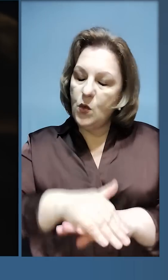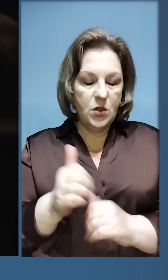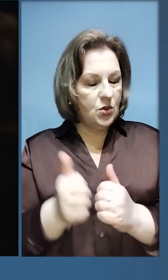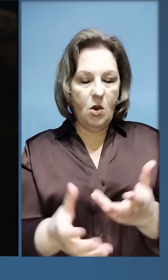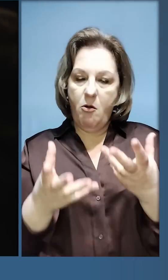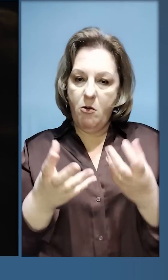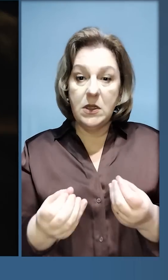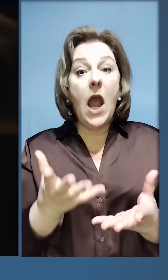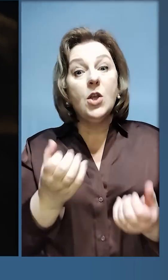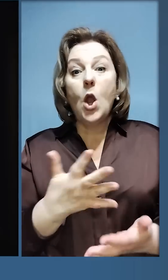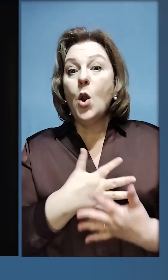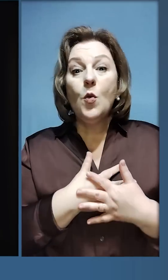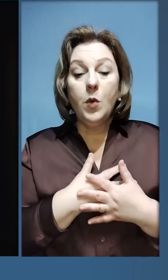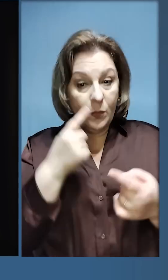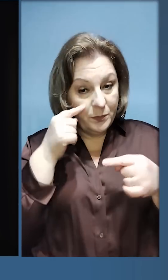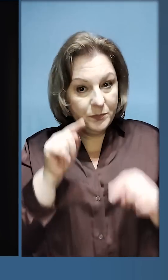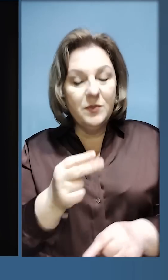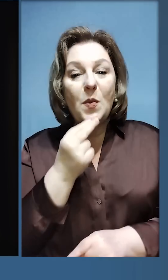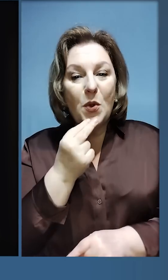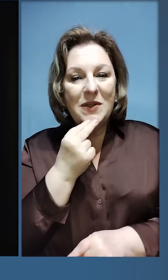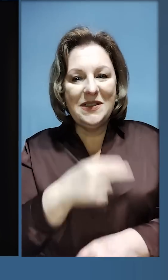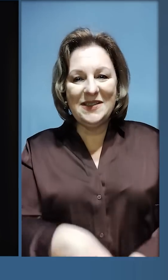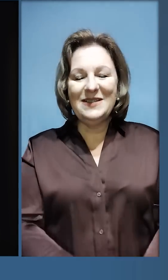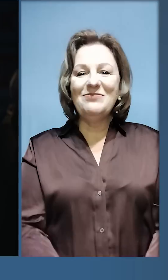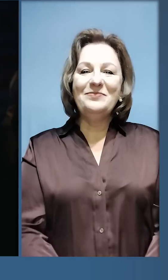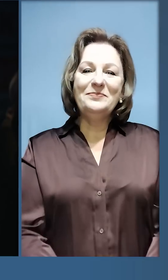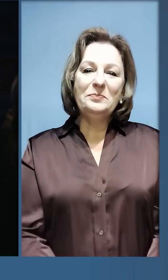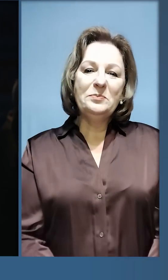ночі. Щоденно. Ще люблю поїсти.